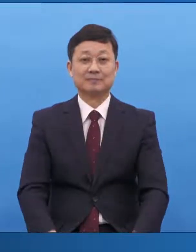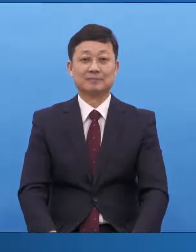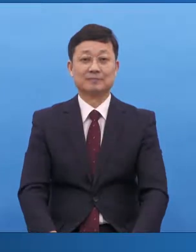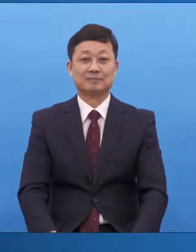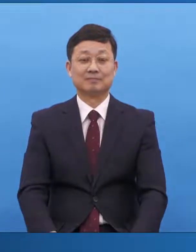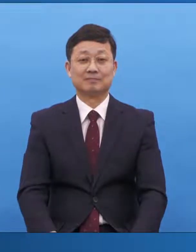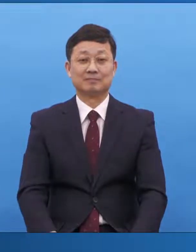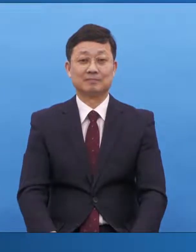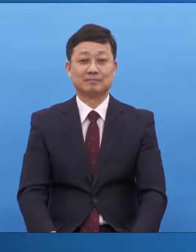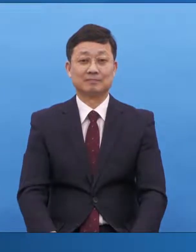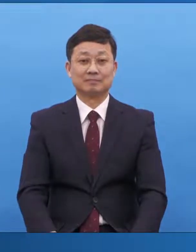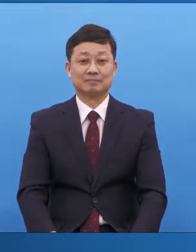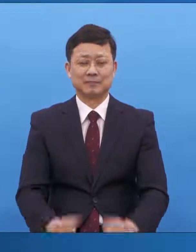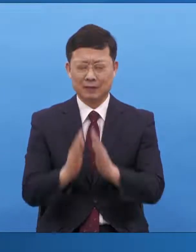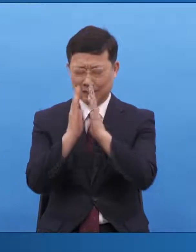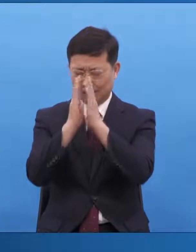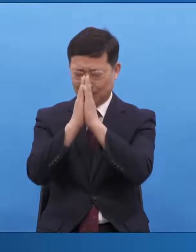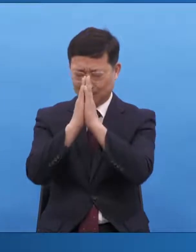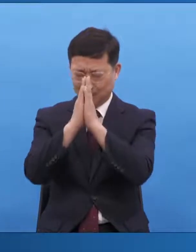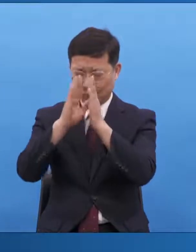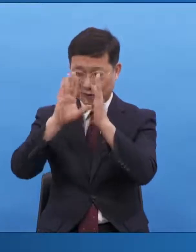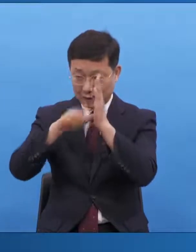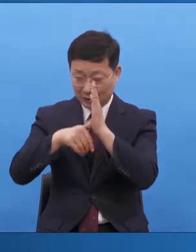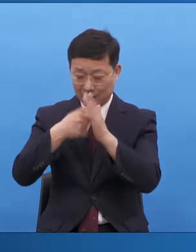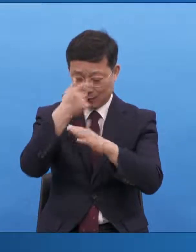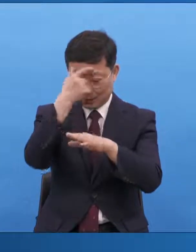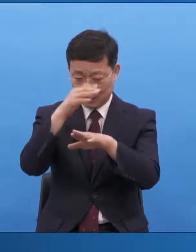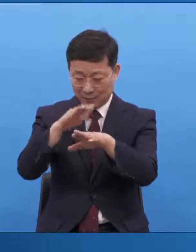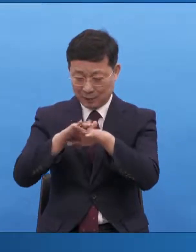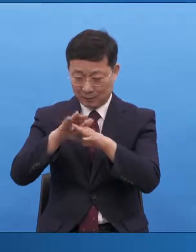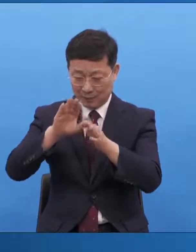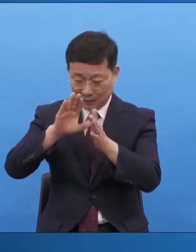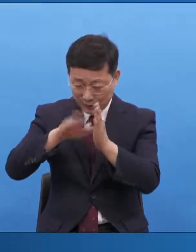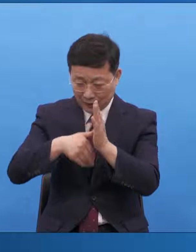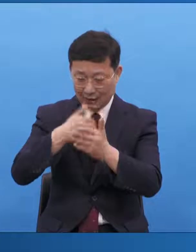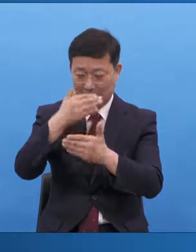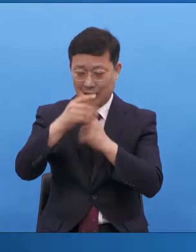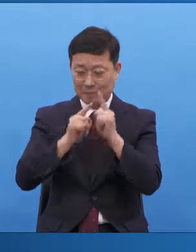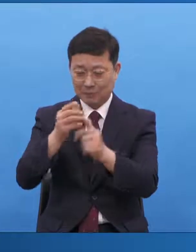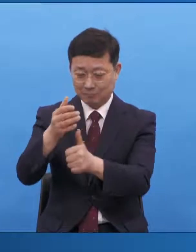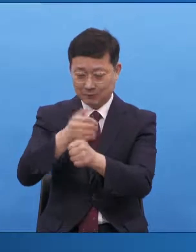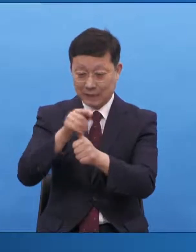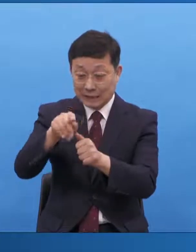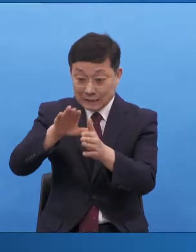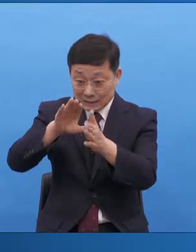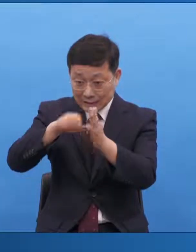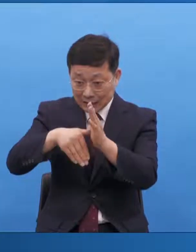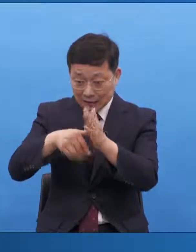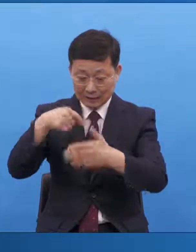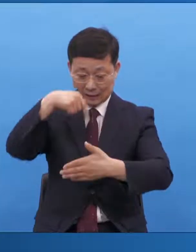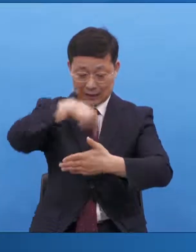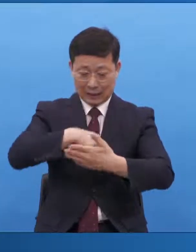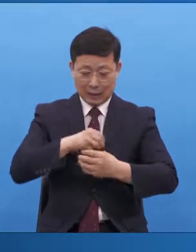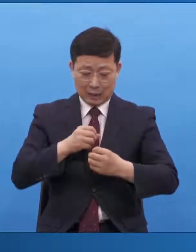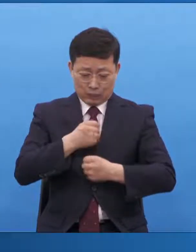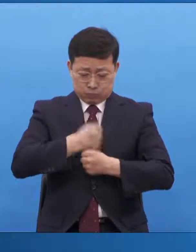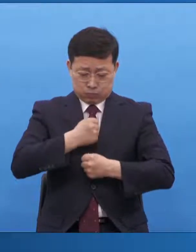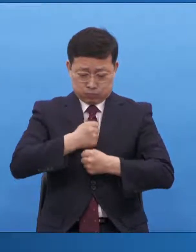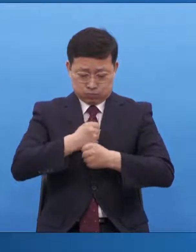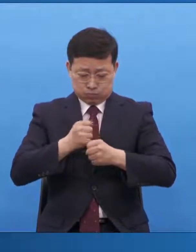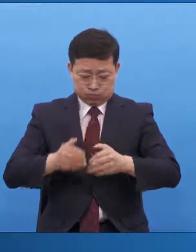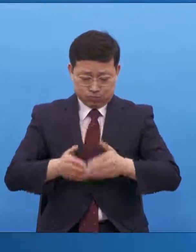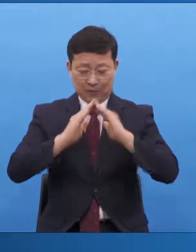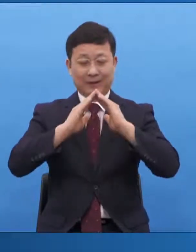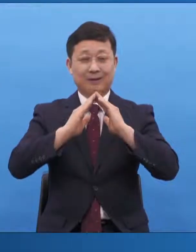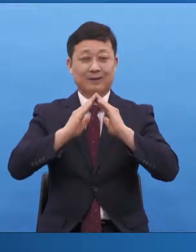me. 언제? 기도하는 시간에, 예배하는 시간에, 말씀 붙잡는 시간에. That when we pray, when we worship, and we hold to the word. 그래서 이거